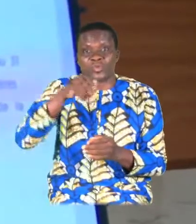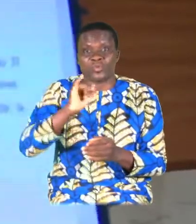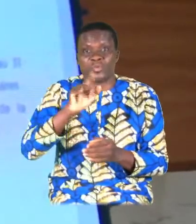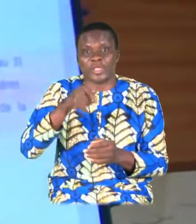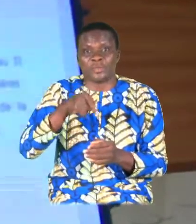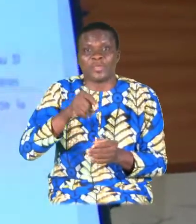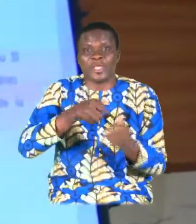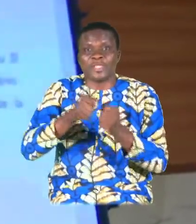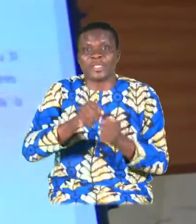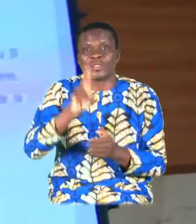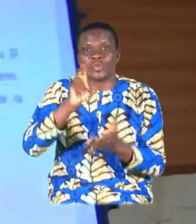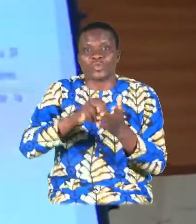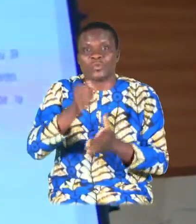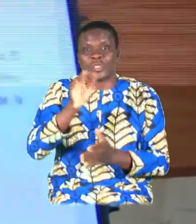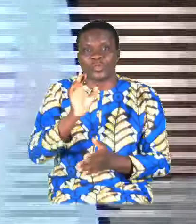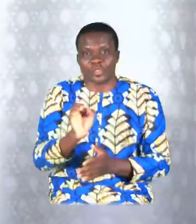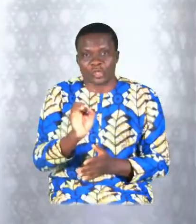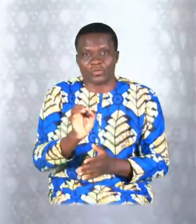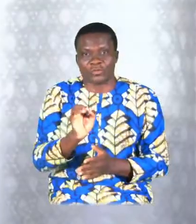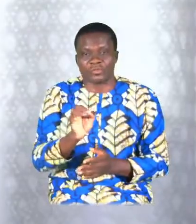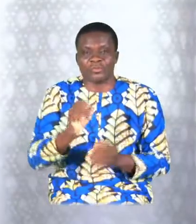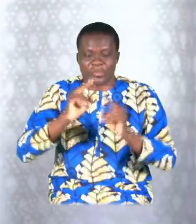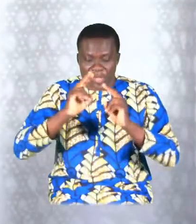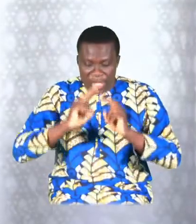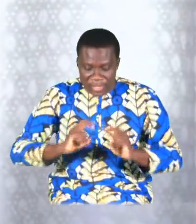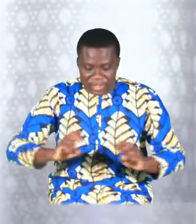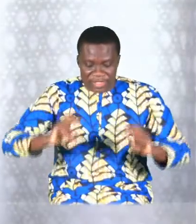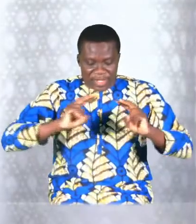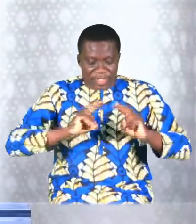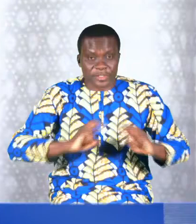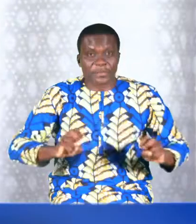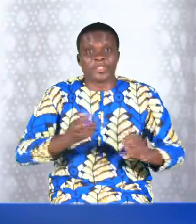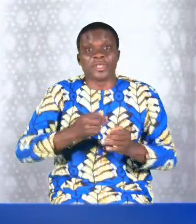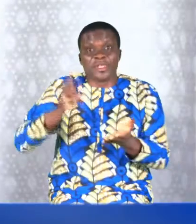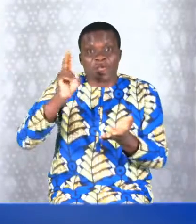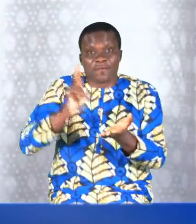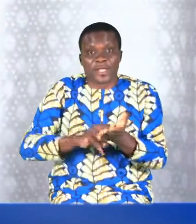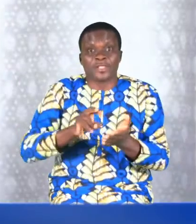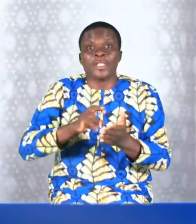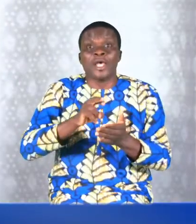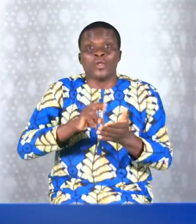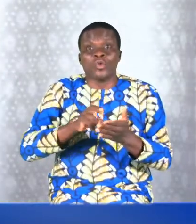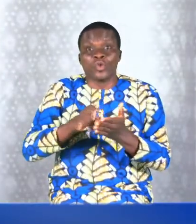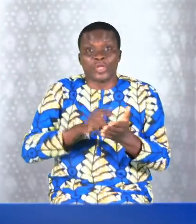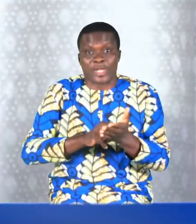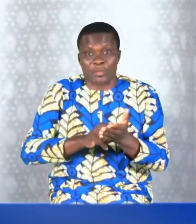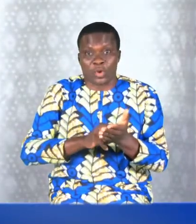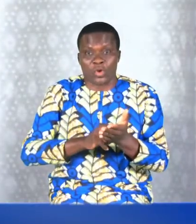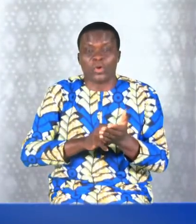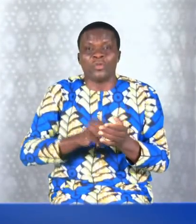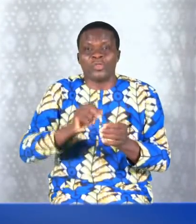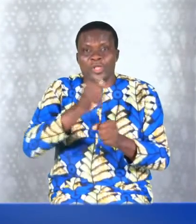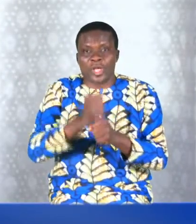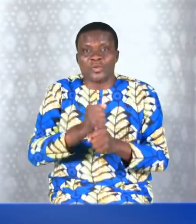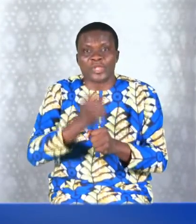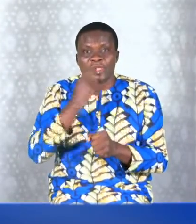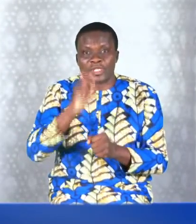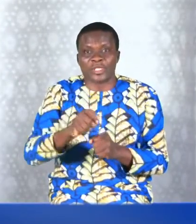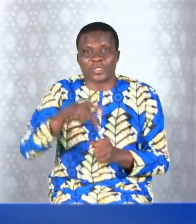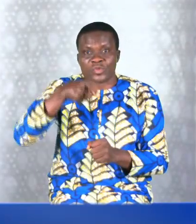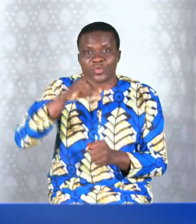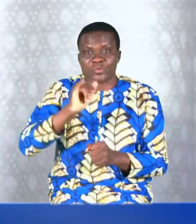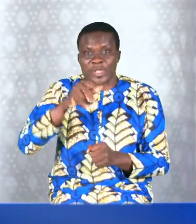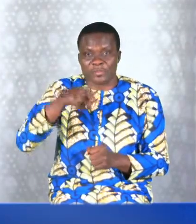gestion 2019. En examinant et en validant le rapport annuel d'exécution du